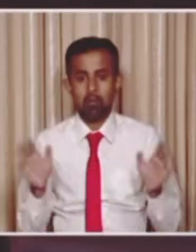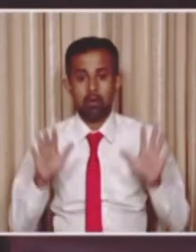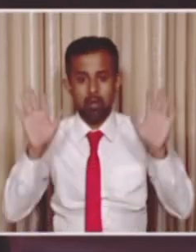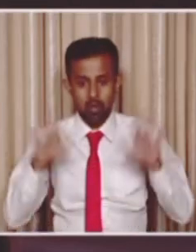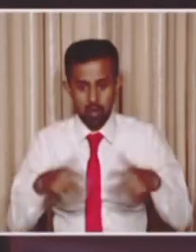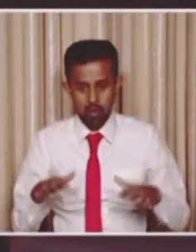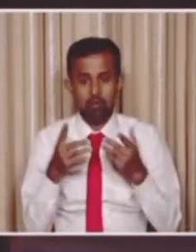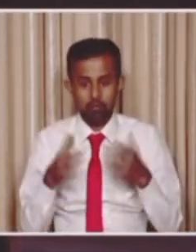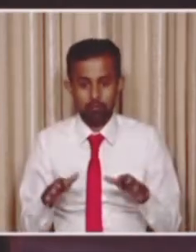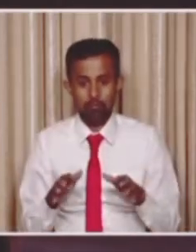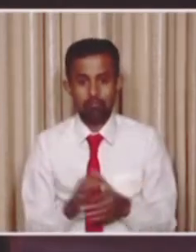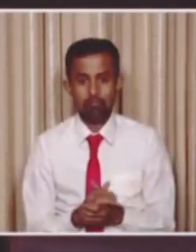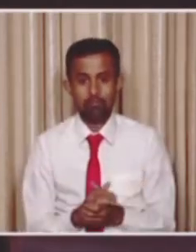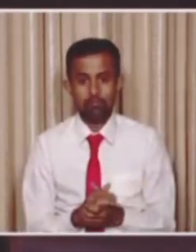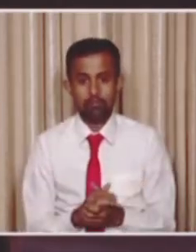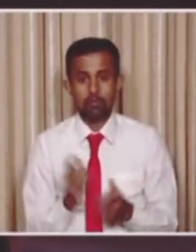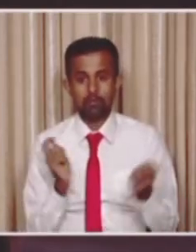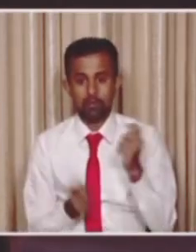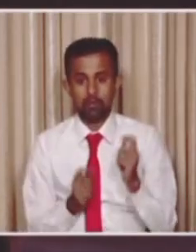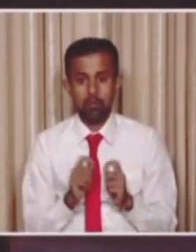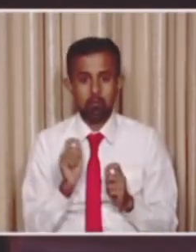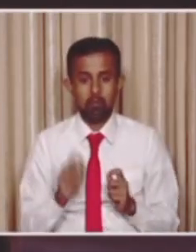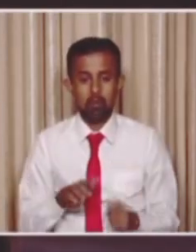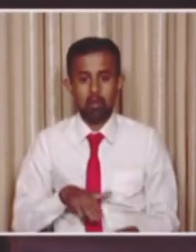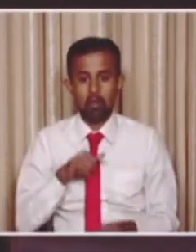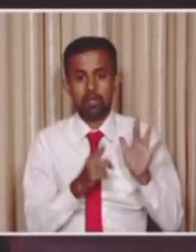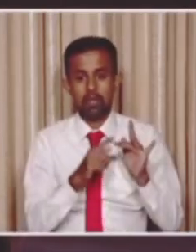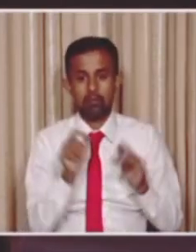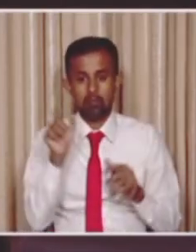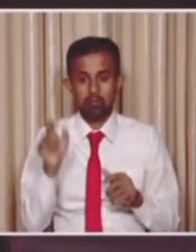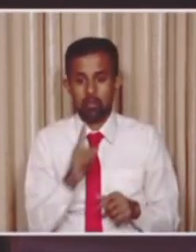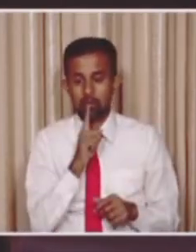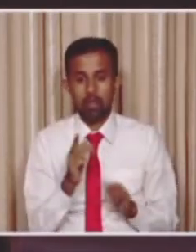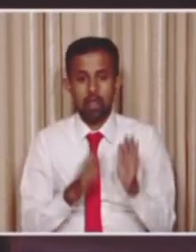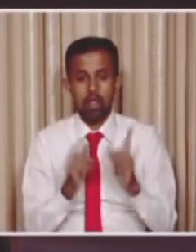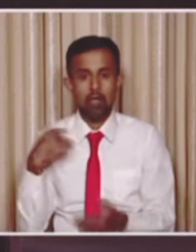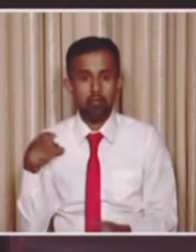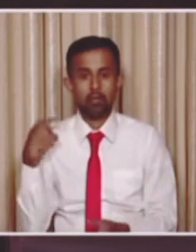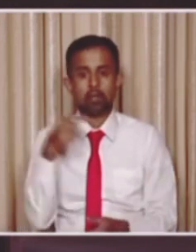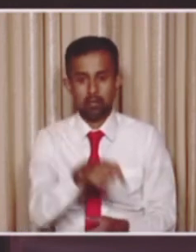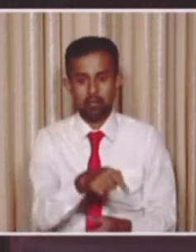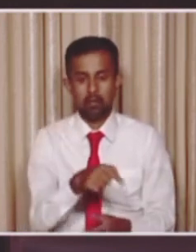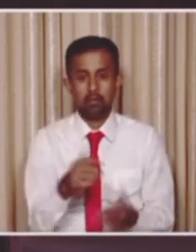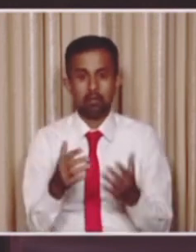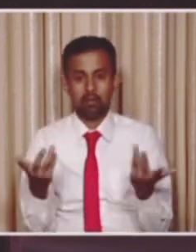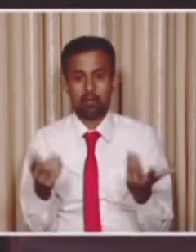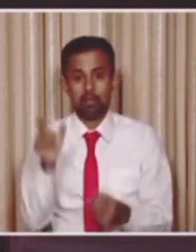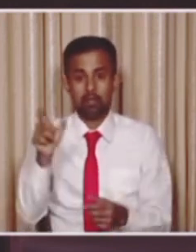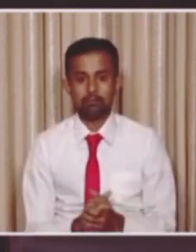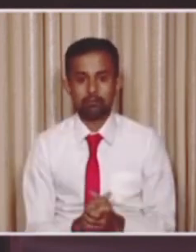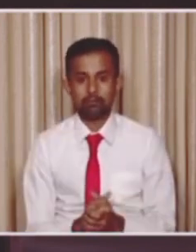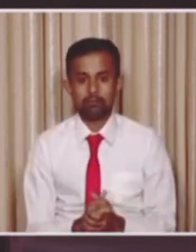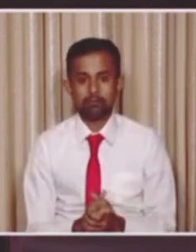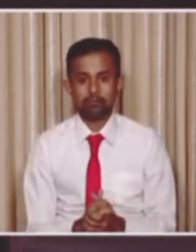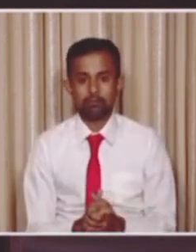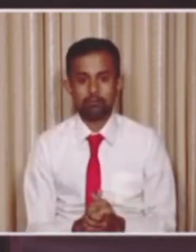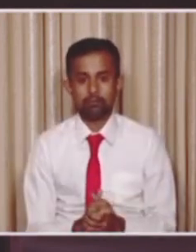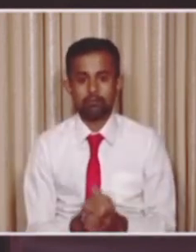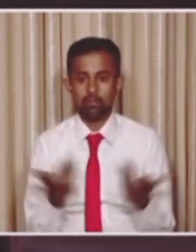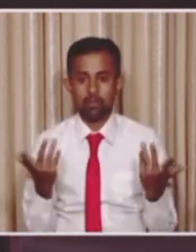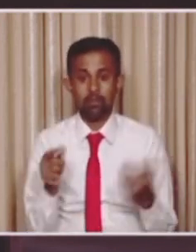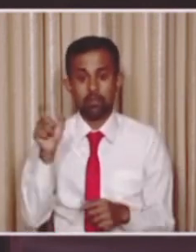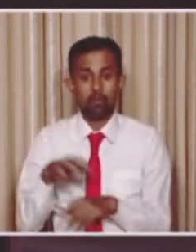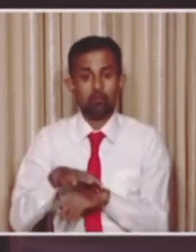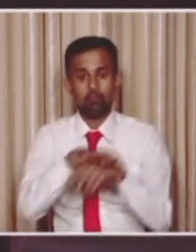මාධ්‍ය සාකච්ඡාවක් තියලා ක්‍රිකට් ආයතනයේ ප්‍රධානියා ශම්මි සිල්වා කියනවා ඇමති කියන තැනකට අපි එන්න නැතිනම් එයාව ගෙනියනවා වෙන තැනකට නැතිනම්